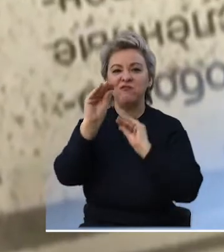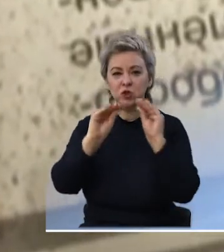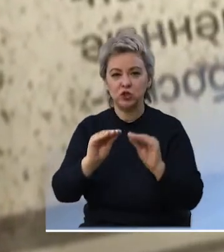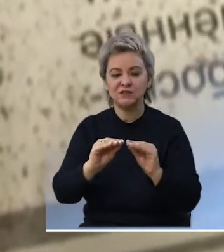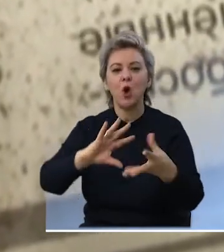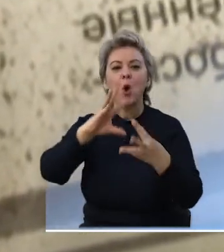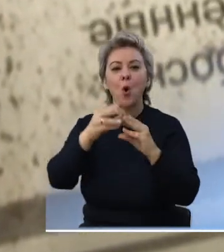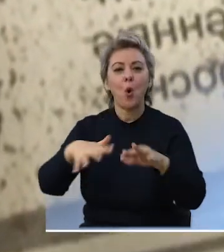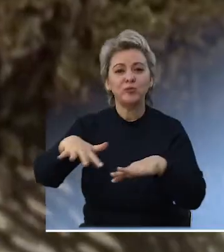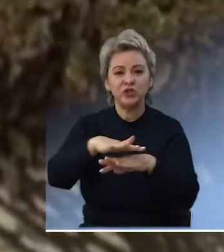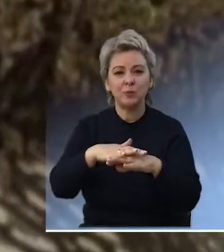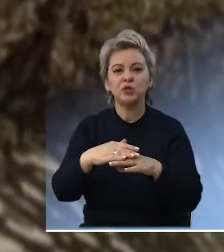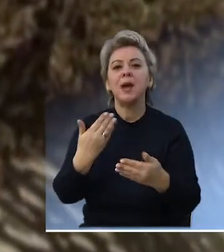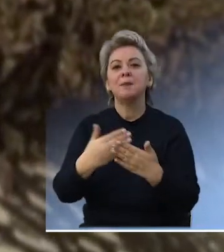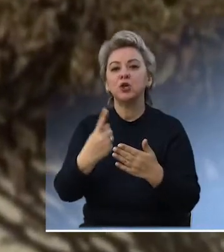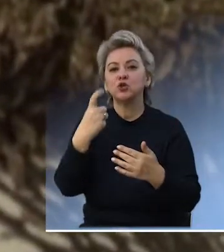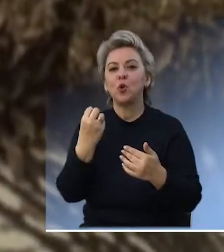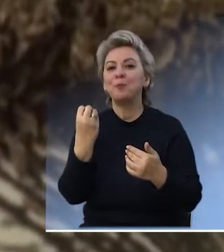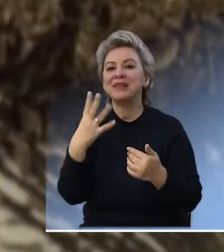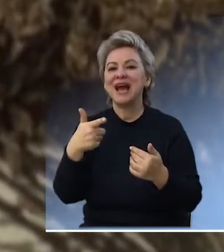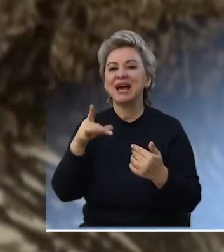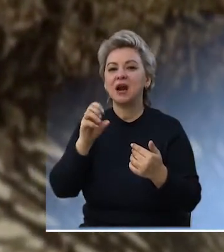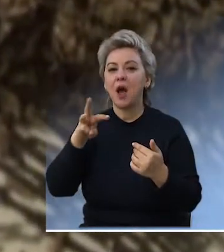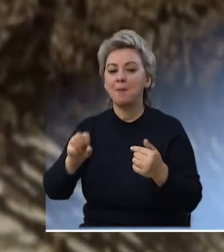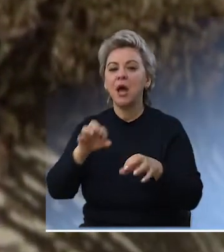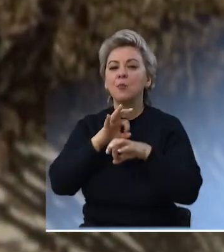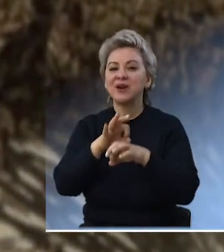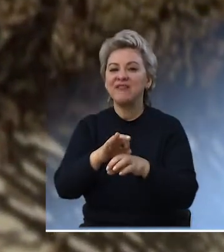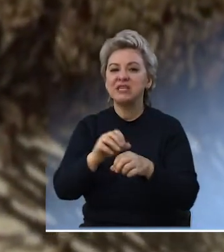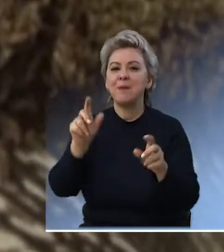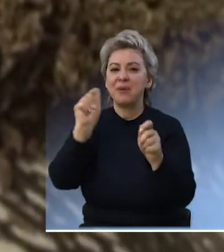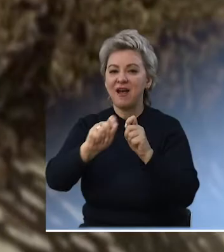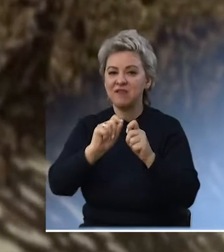аналогичным веществом. Общая масса составила около 115 граммов.